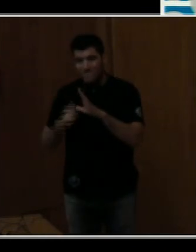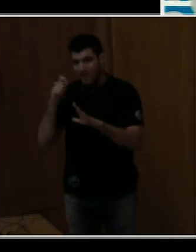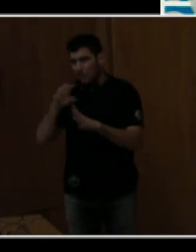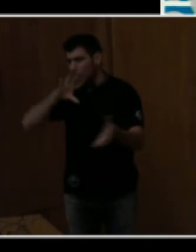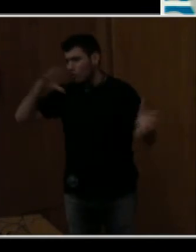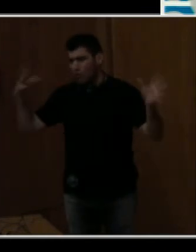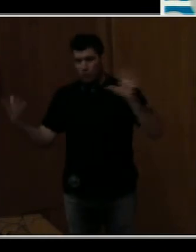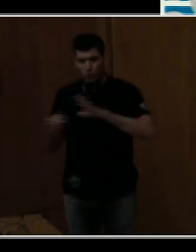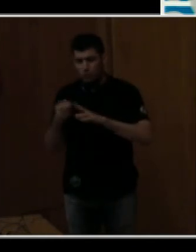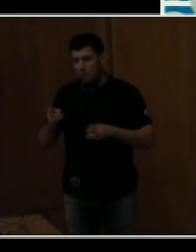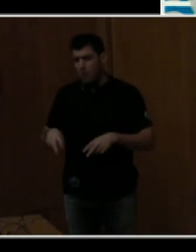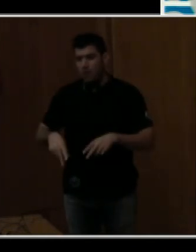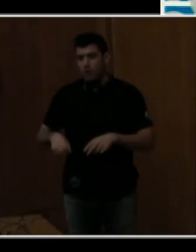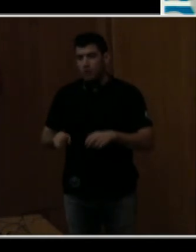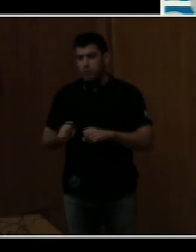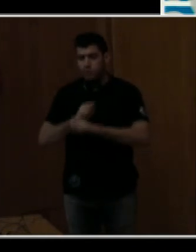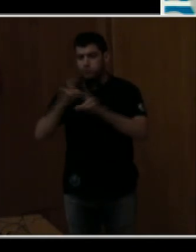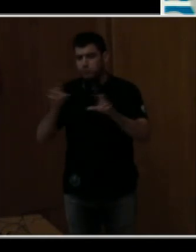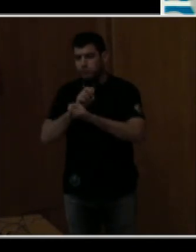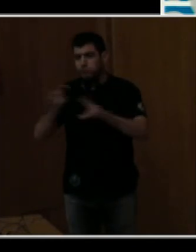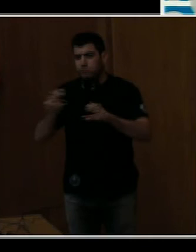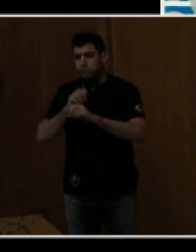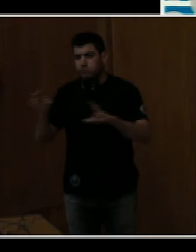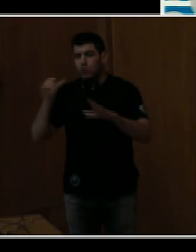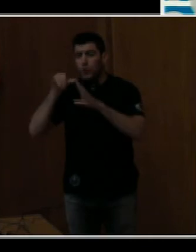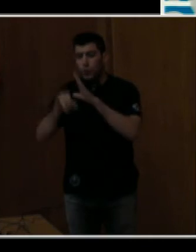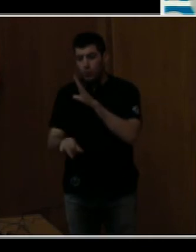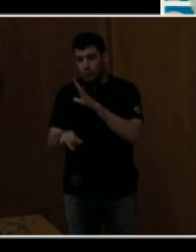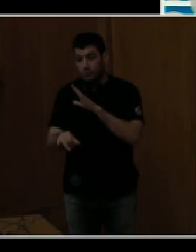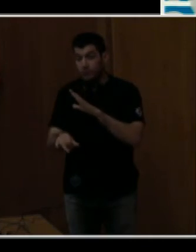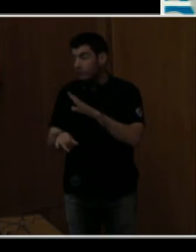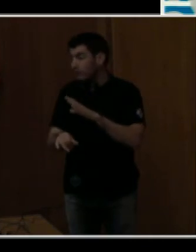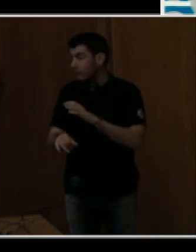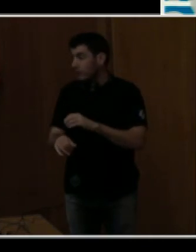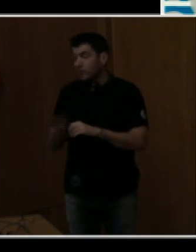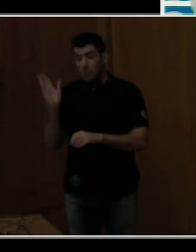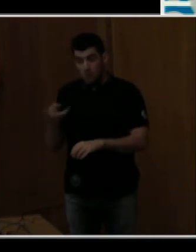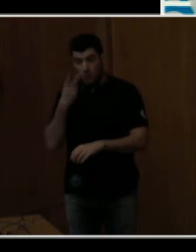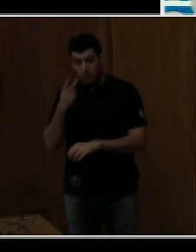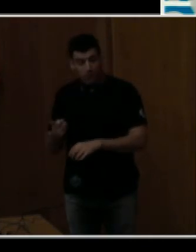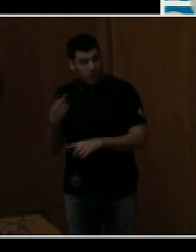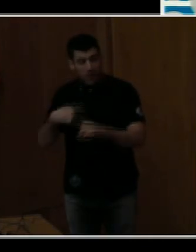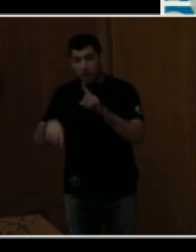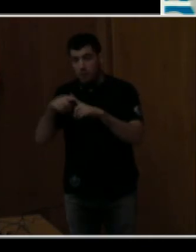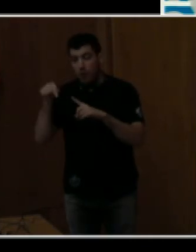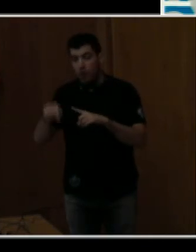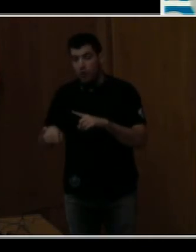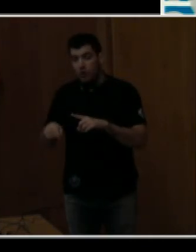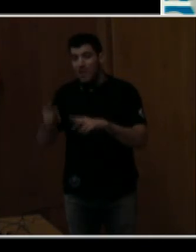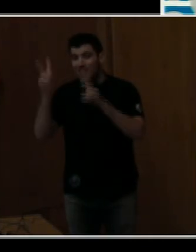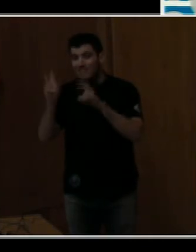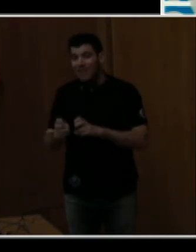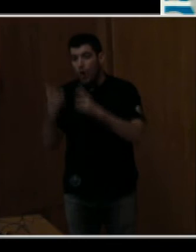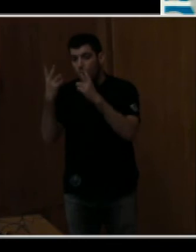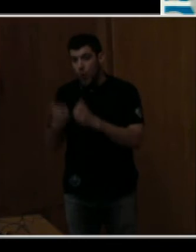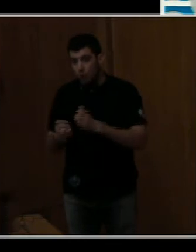ανεβαίνουν στο YouTube. Μπορείτε να δείτε επίσης ότι τα downloads που γίνονται από το